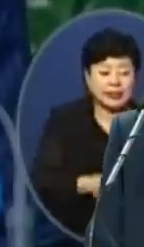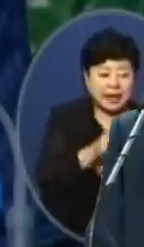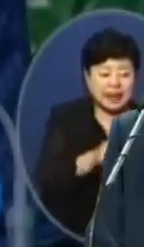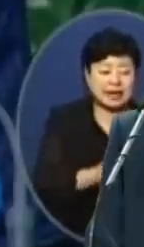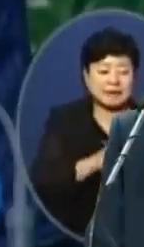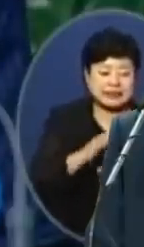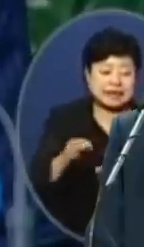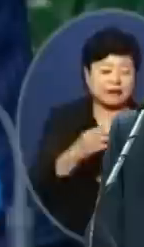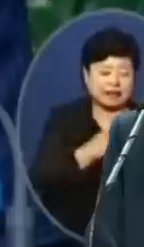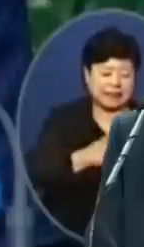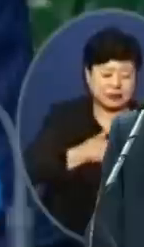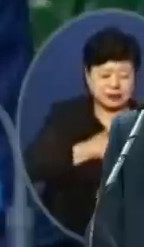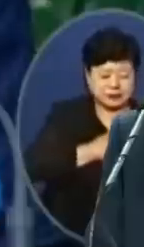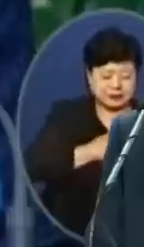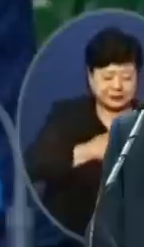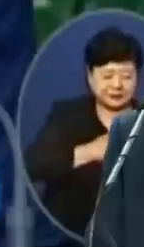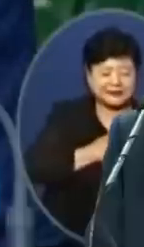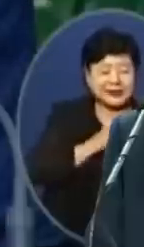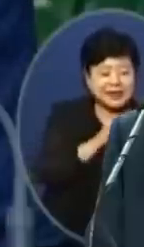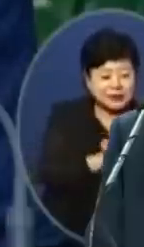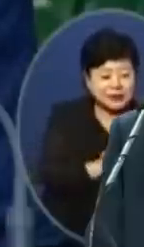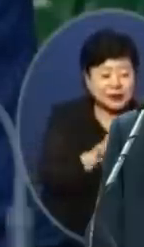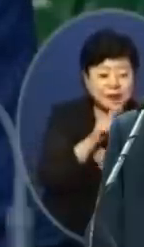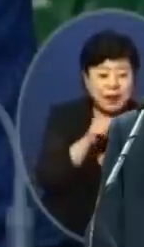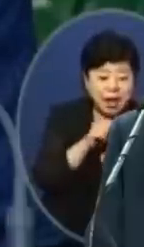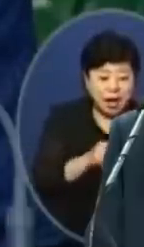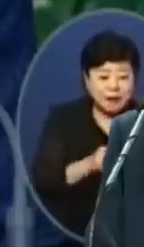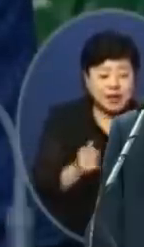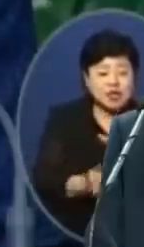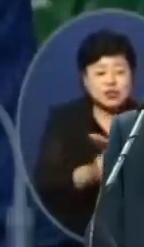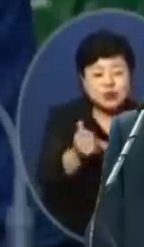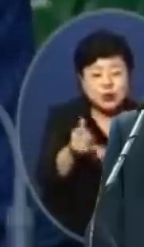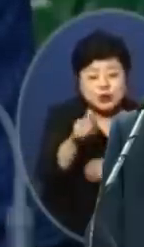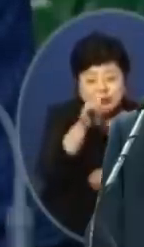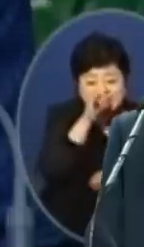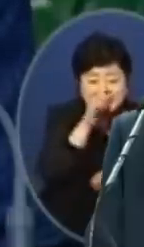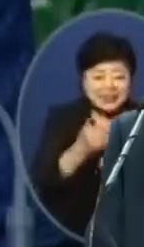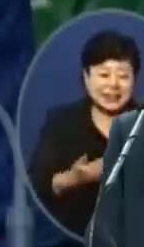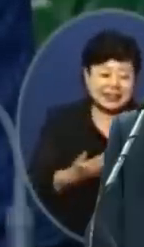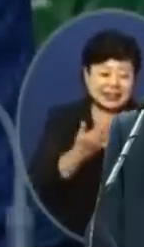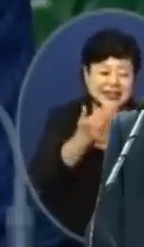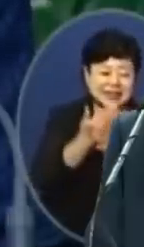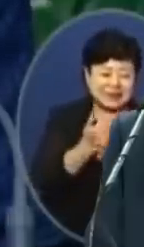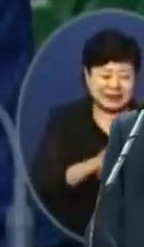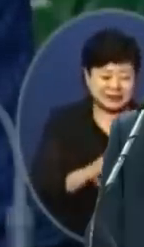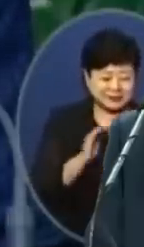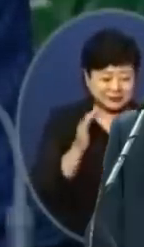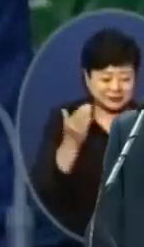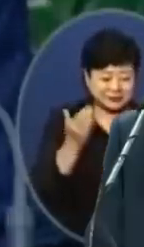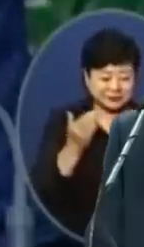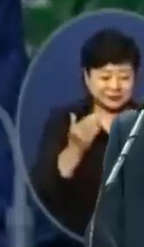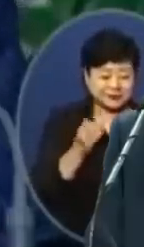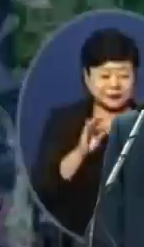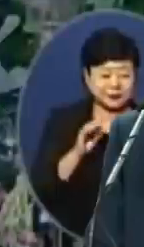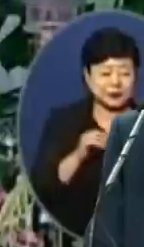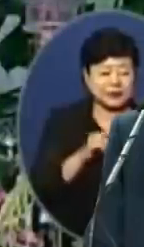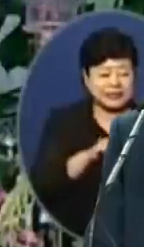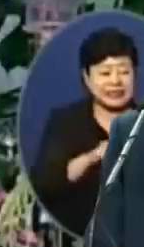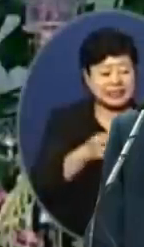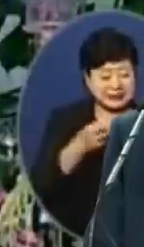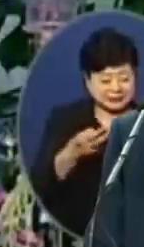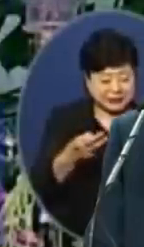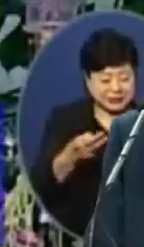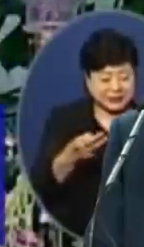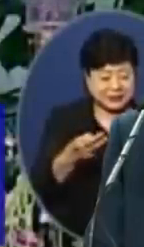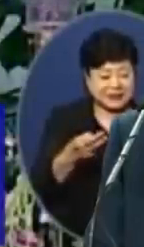사용하는 감정으로서 우리가 기도할 때 마음에 소원이 일어나서 우리를 끌어갑니다. 빌립보서 2장 13절